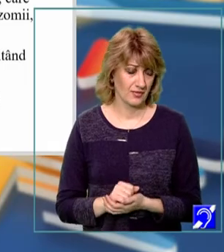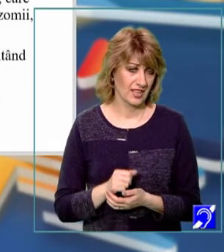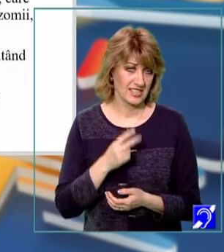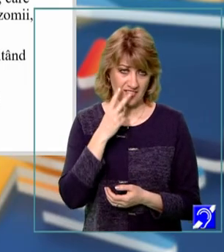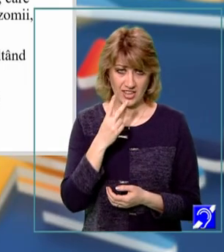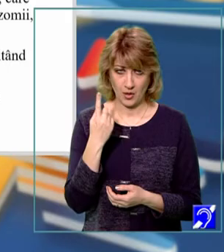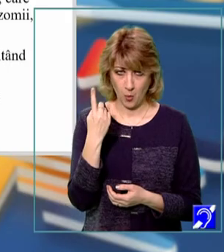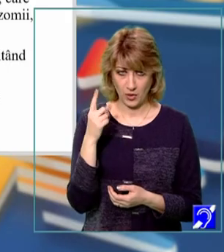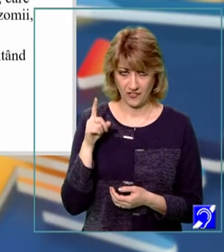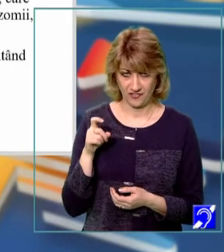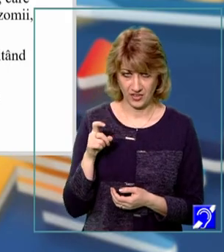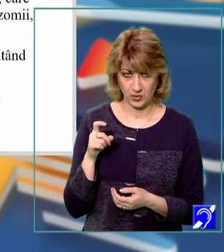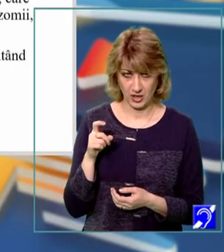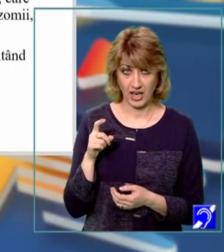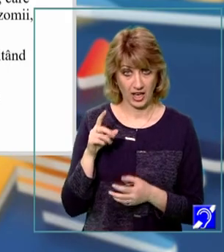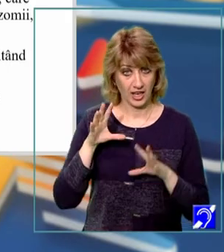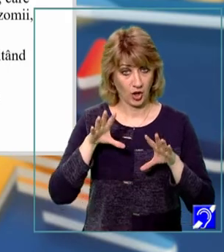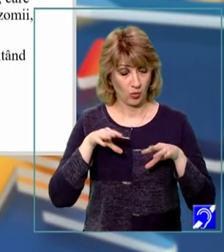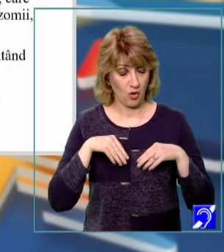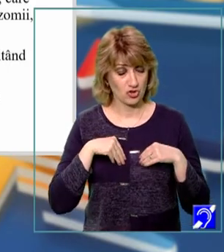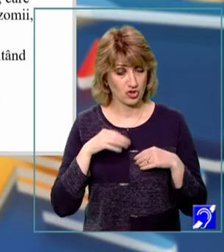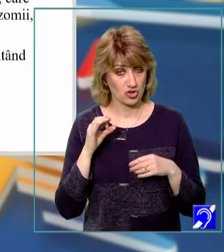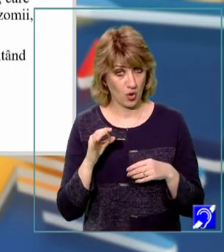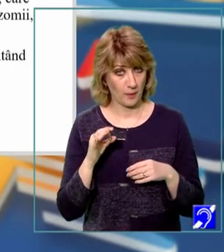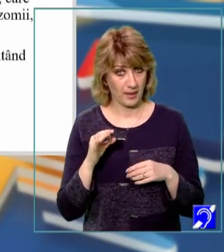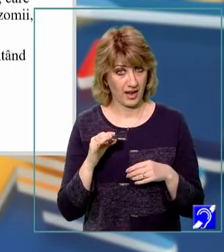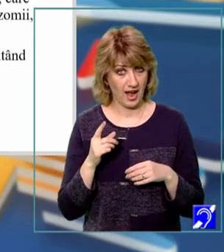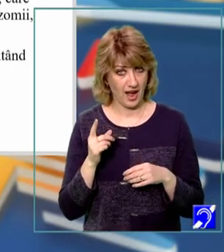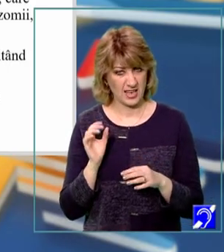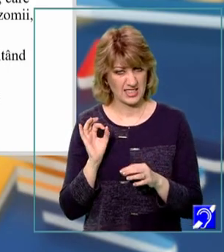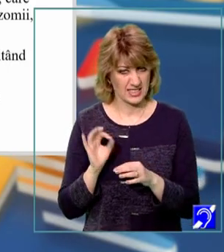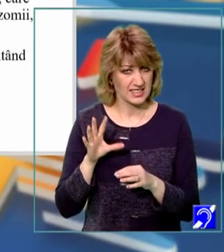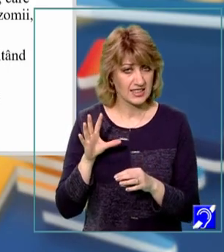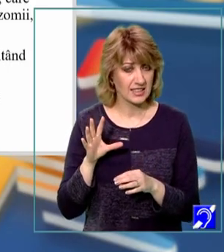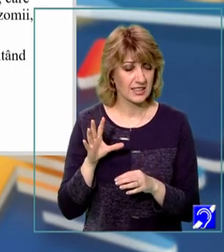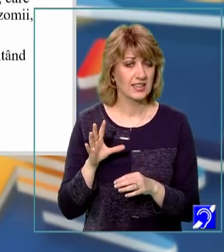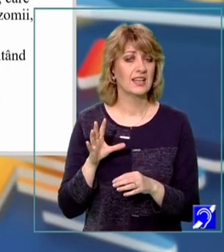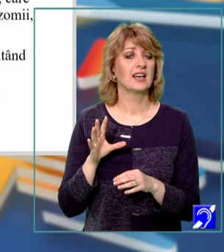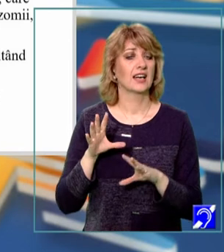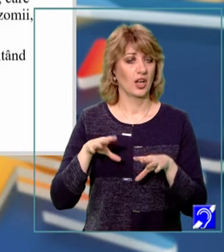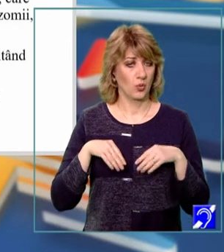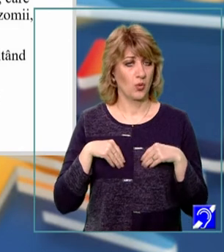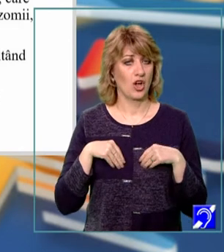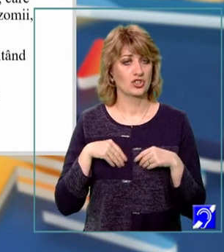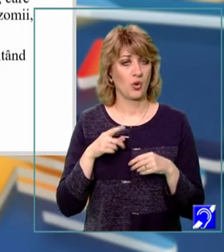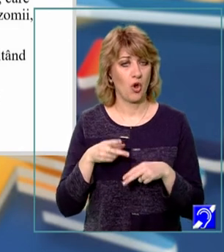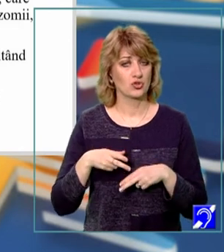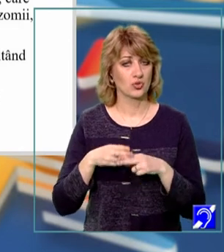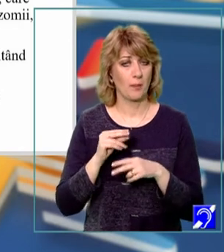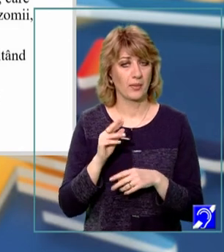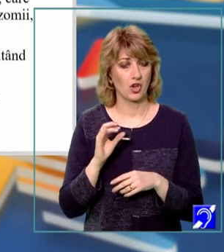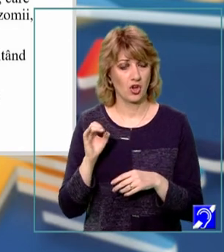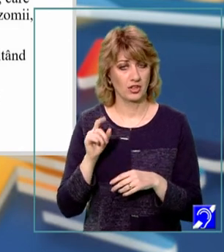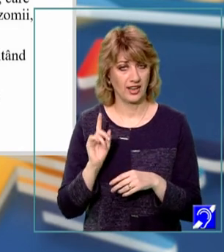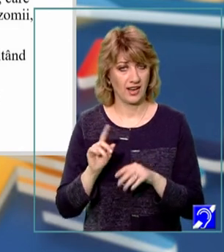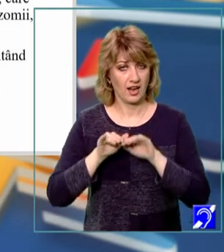virus își recunoaște celula pe care urmează a o parazita, o recunoaște cu ajutorul acelor proteine ale învelișului